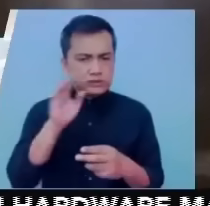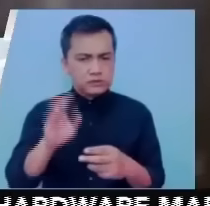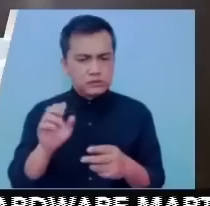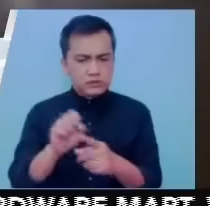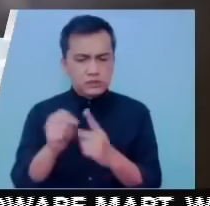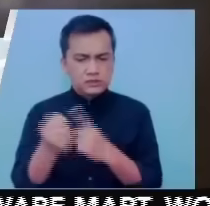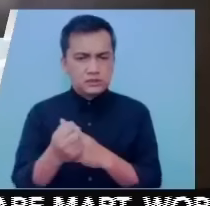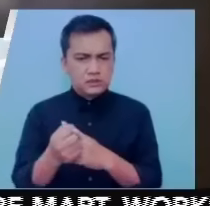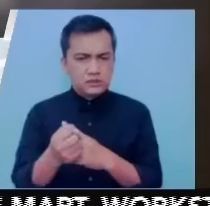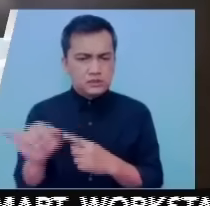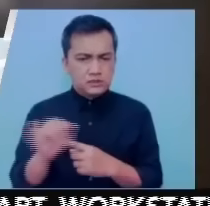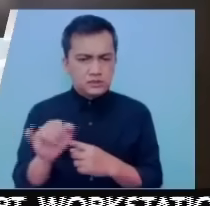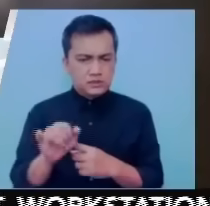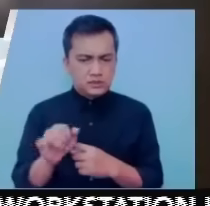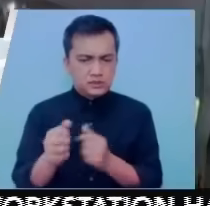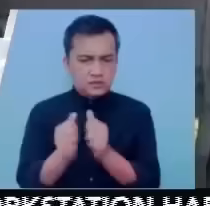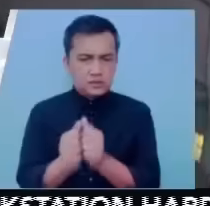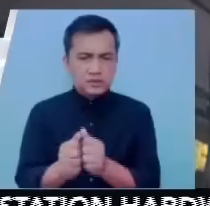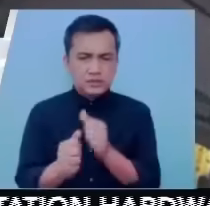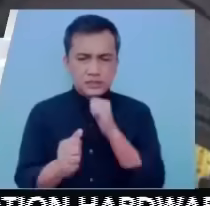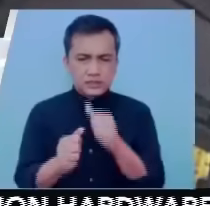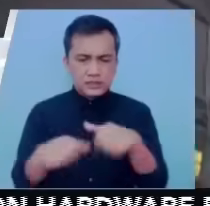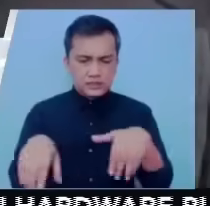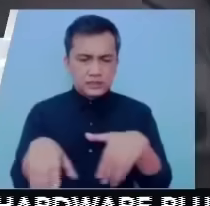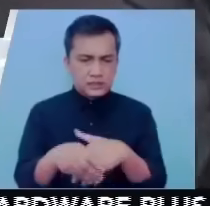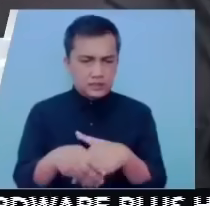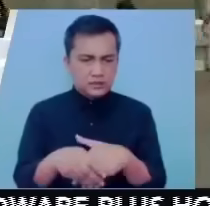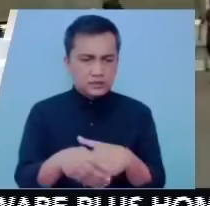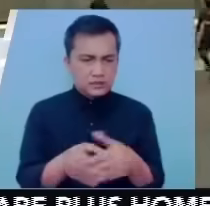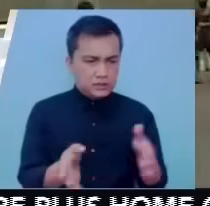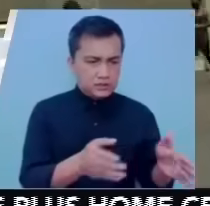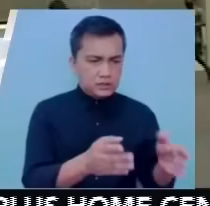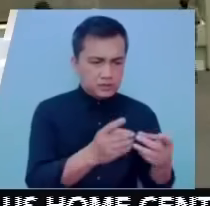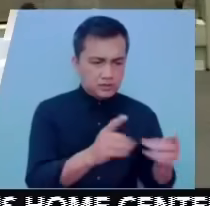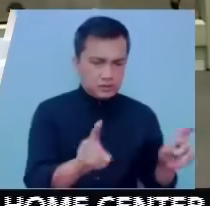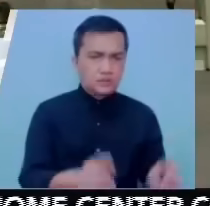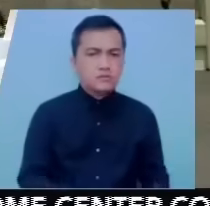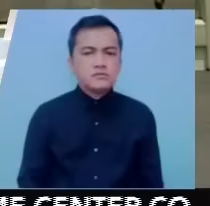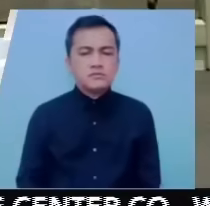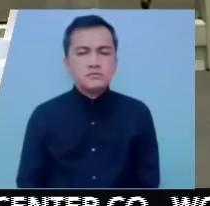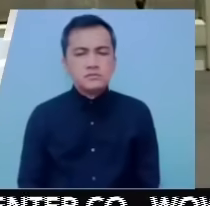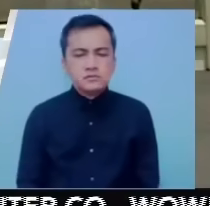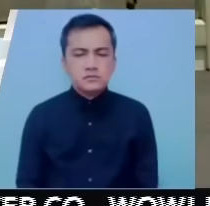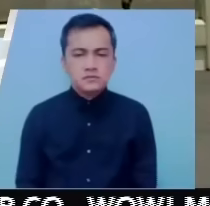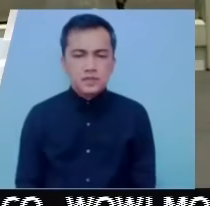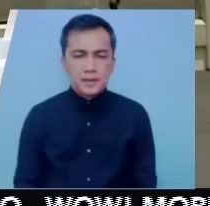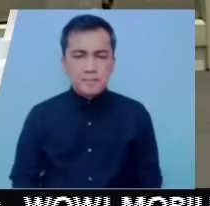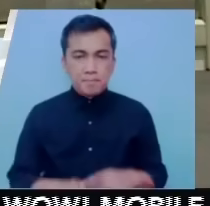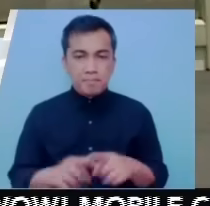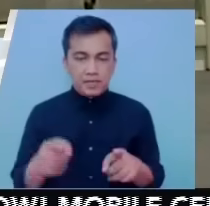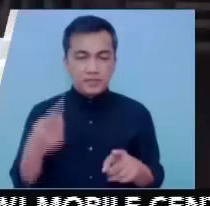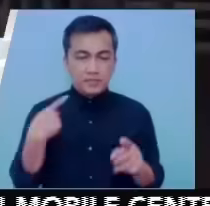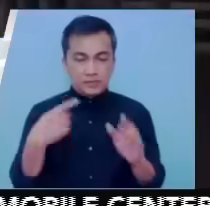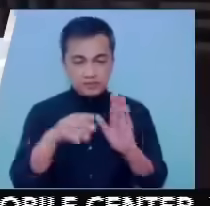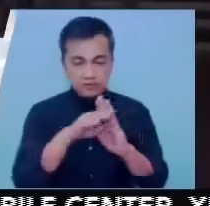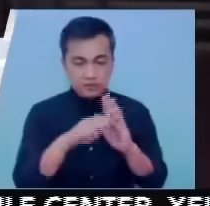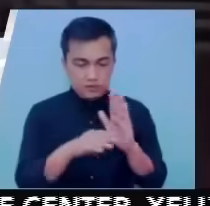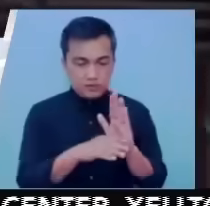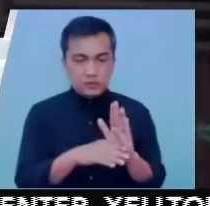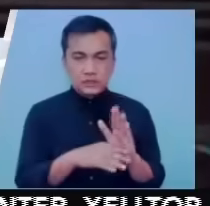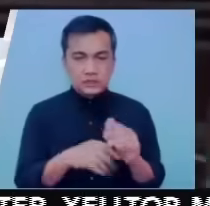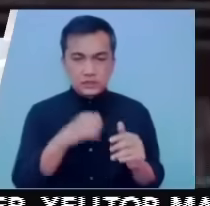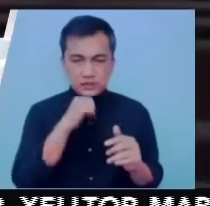mga nagsasama ng hindi kasal at mga diborsyado pero may mga kondisyon ito para hindi